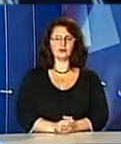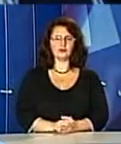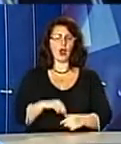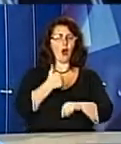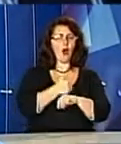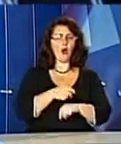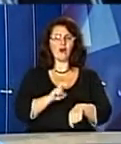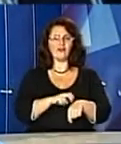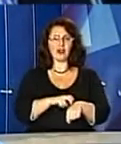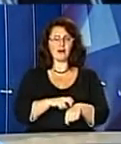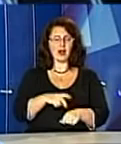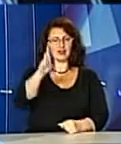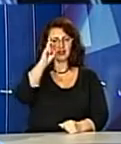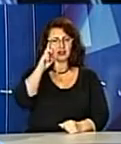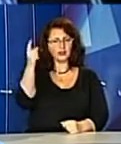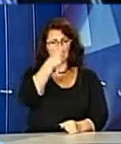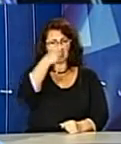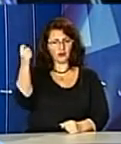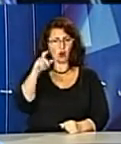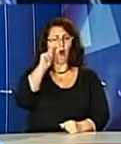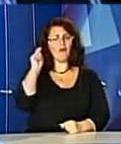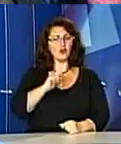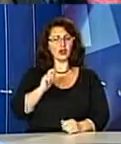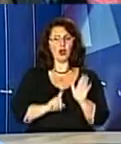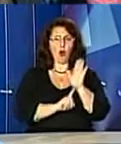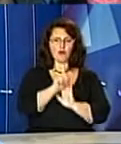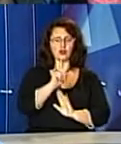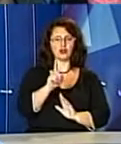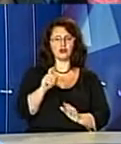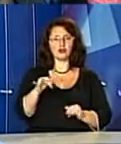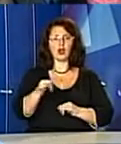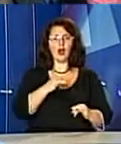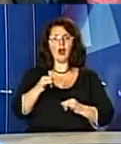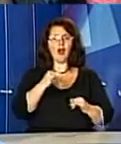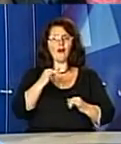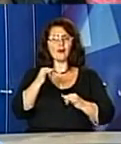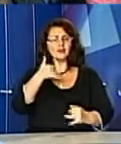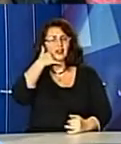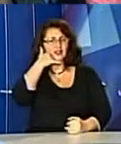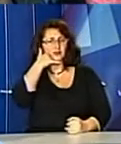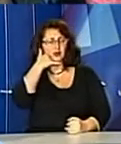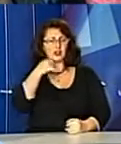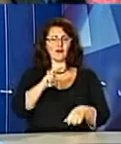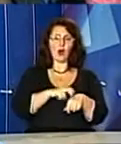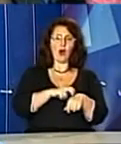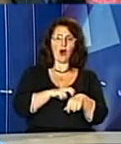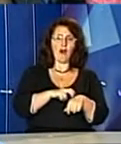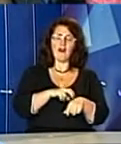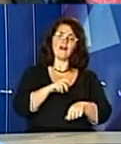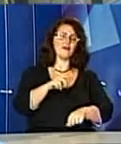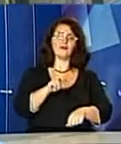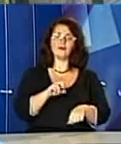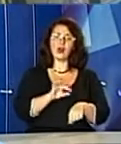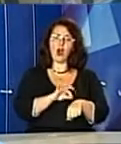країни заявила, що в Україні запровадять телефонні консультації. Хворим, які викликали та очікують на карету швидкої допомоги,